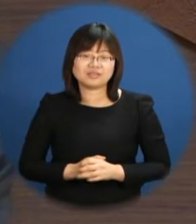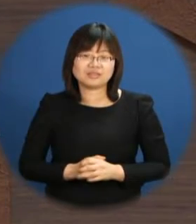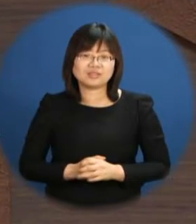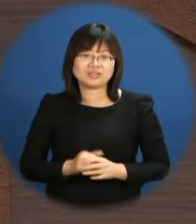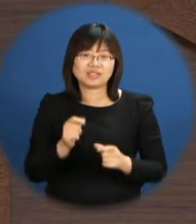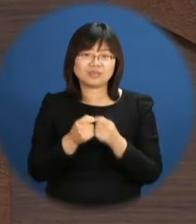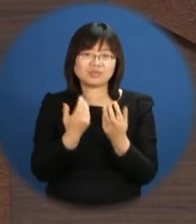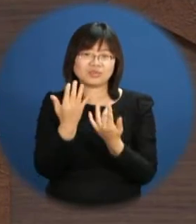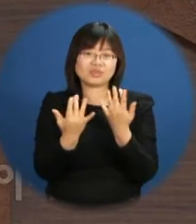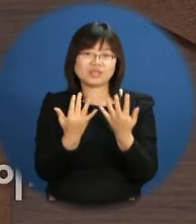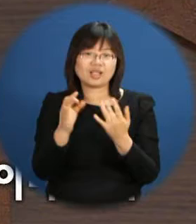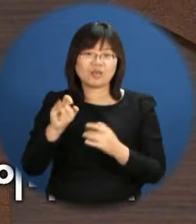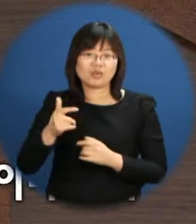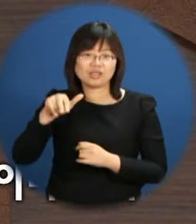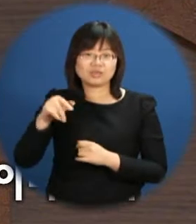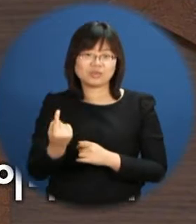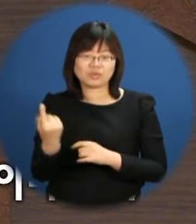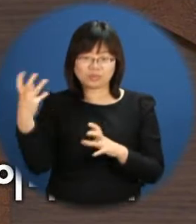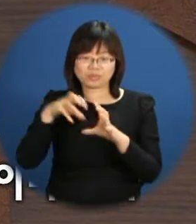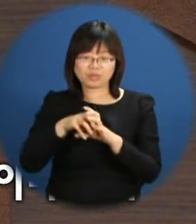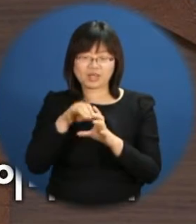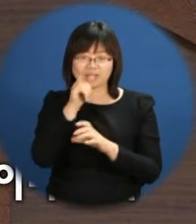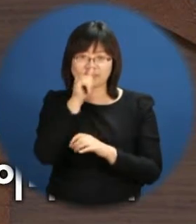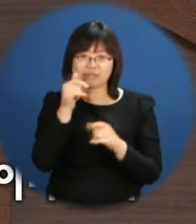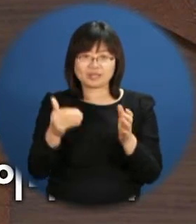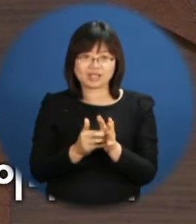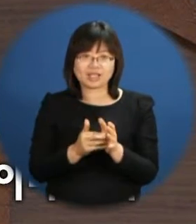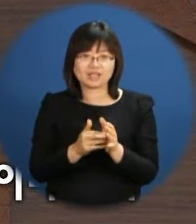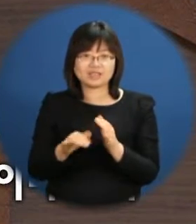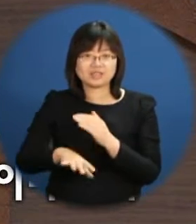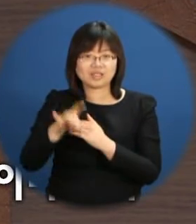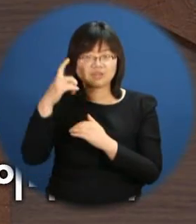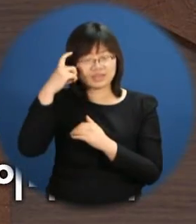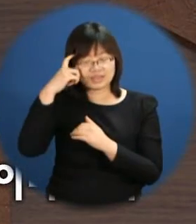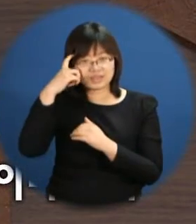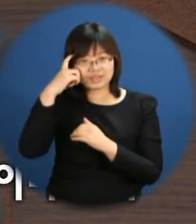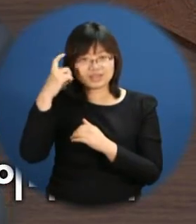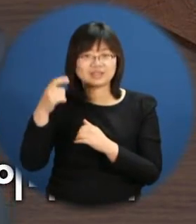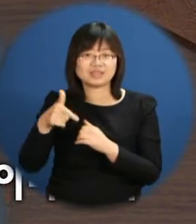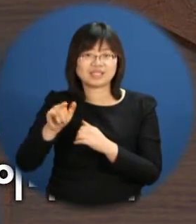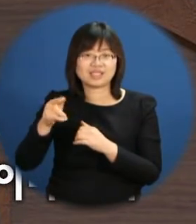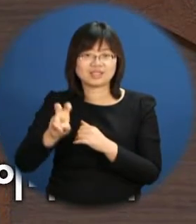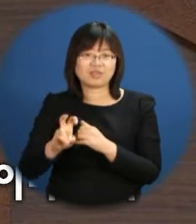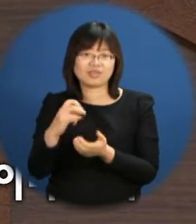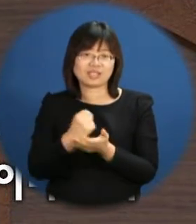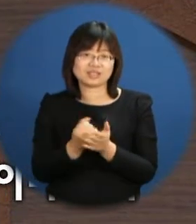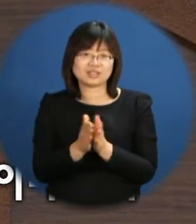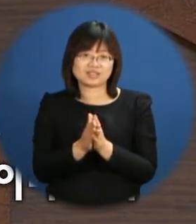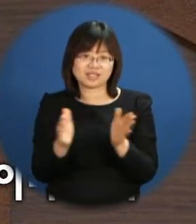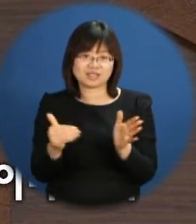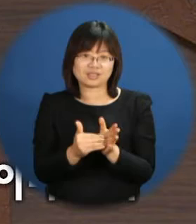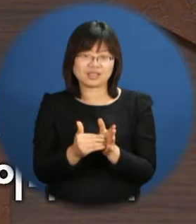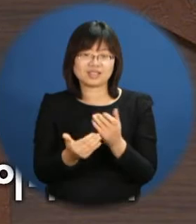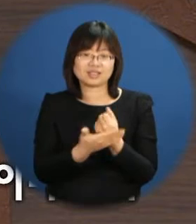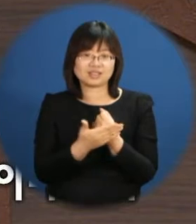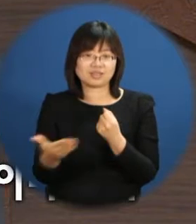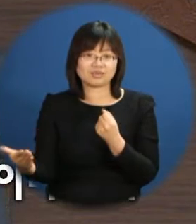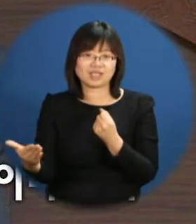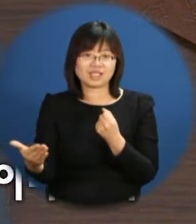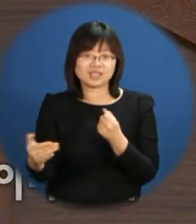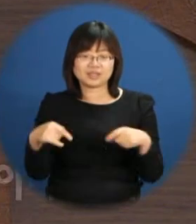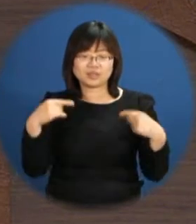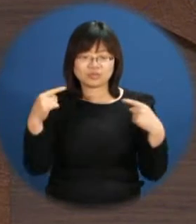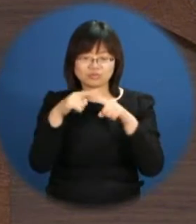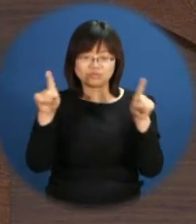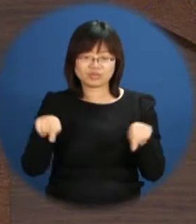불꽃에 원소가 포함되어 있다 이제 처음에 그런 직감적인 개념을 갖게 되는데요 그래서 이제 종이나 나무